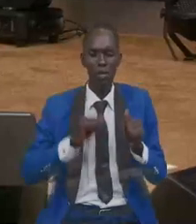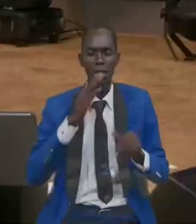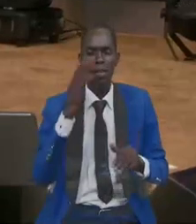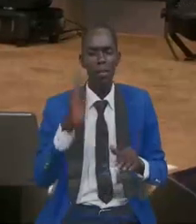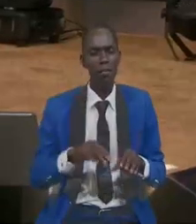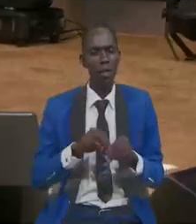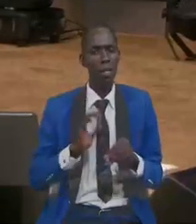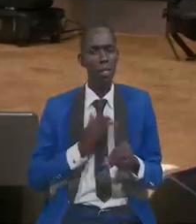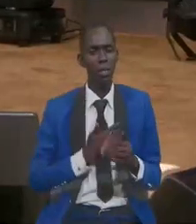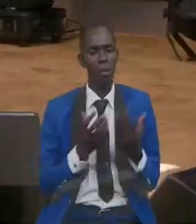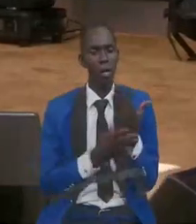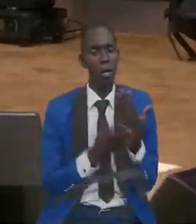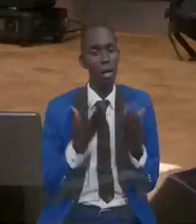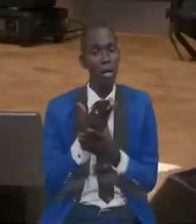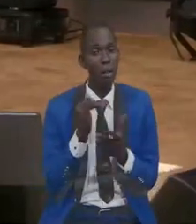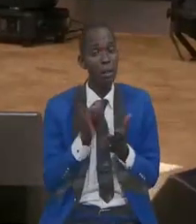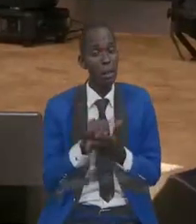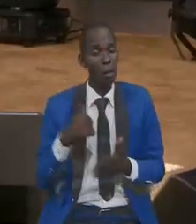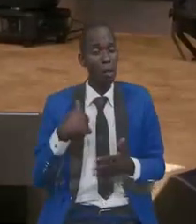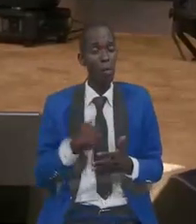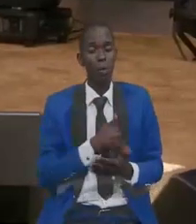afin que nous ne périssions point.